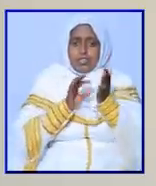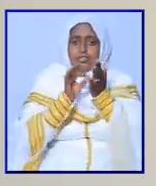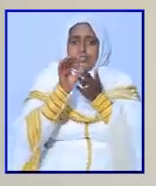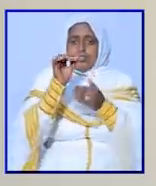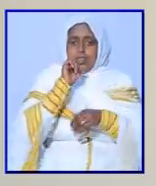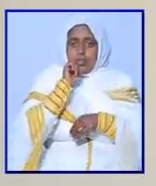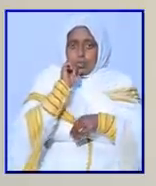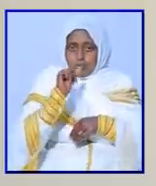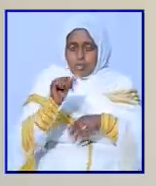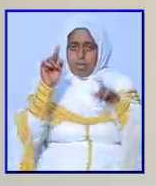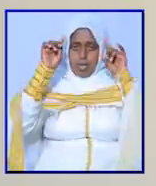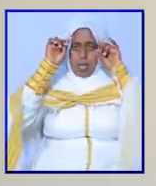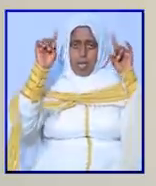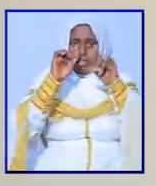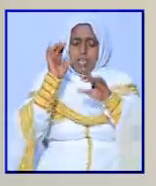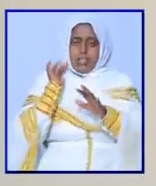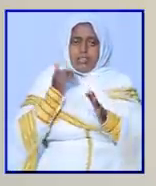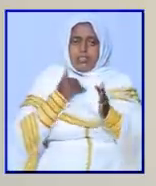በደላችንን ሳይሰፍር